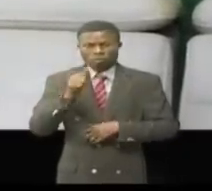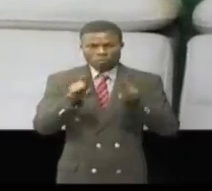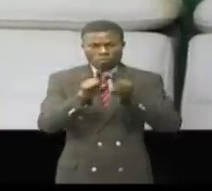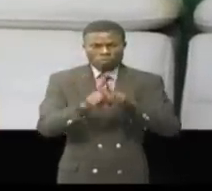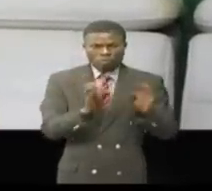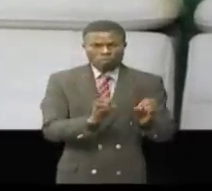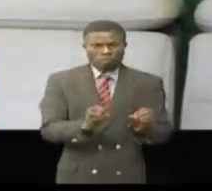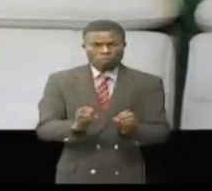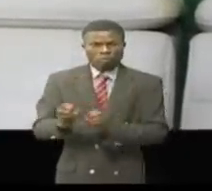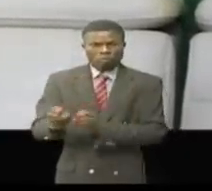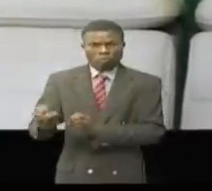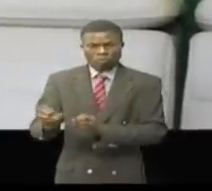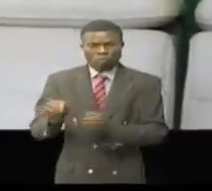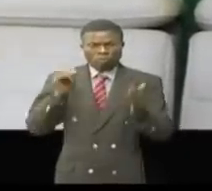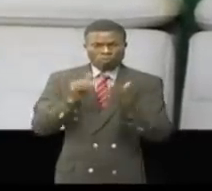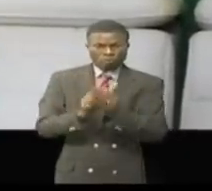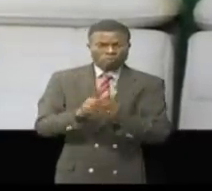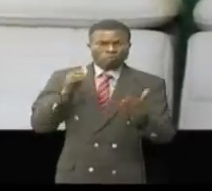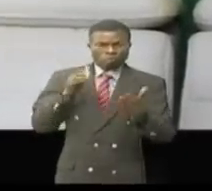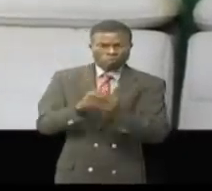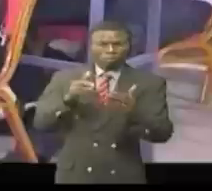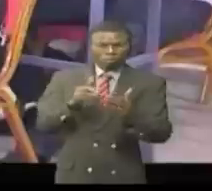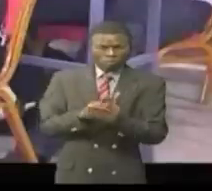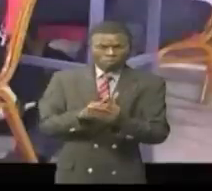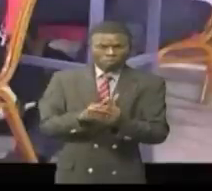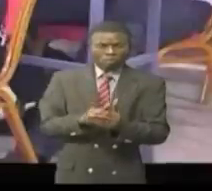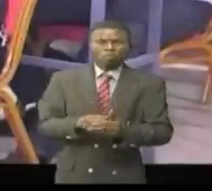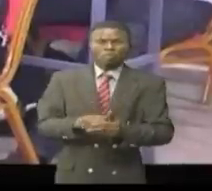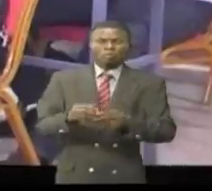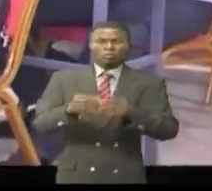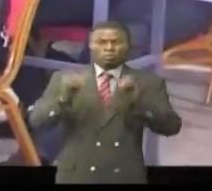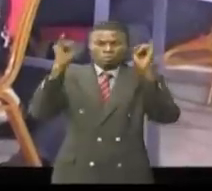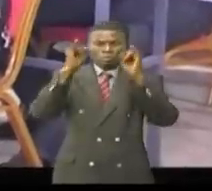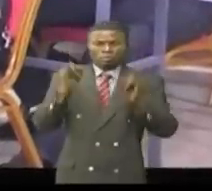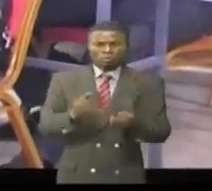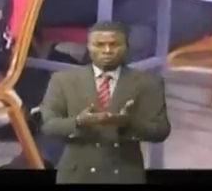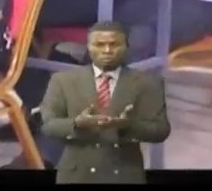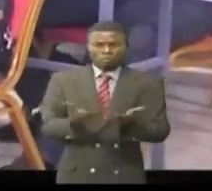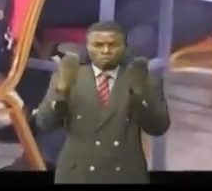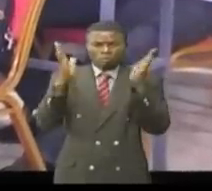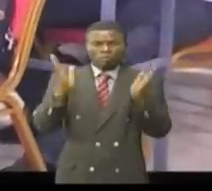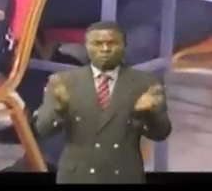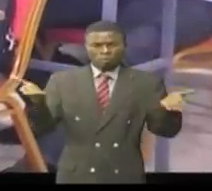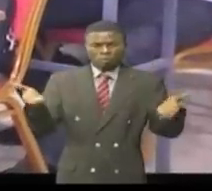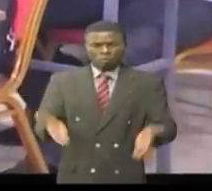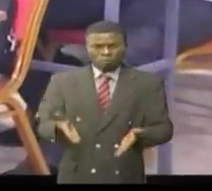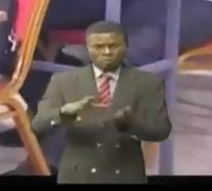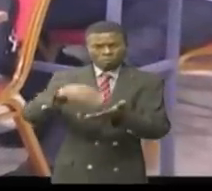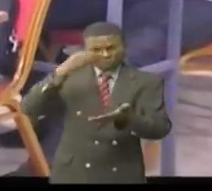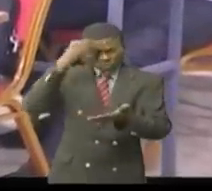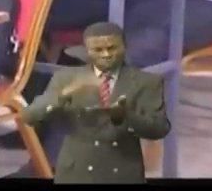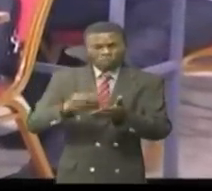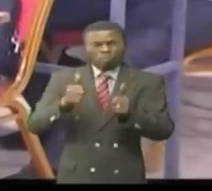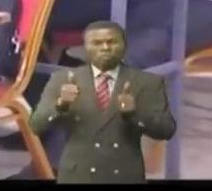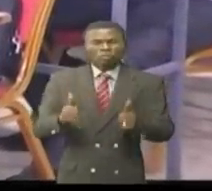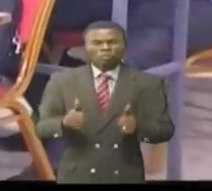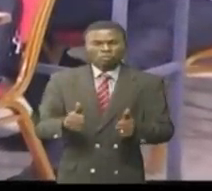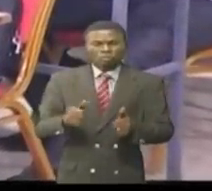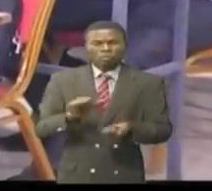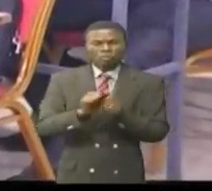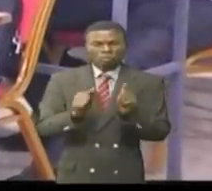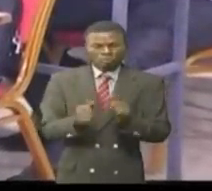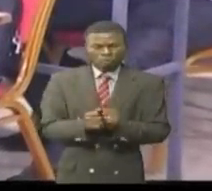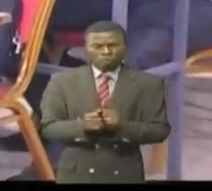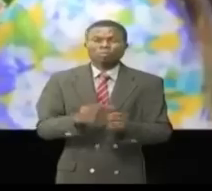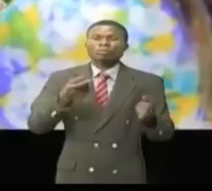organisations contre les menaces cyber. Les étudiants présents à cette formation ont suffisamment été outillés sur les types et